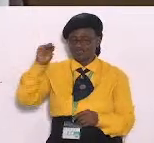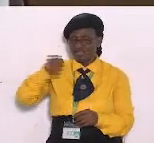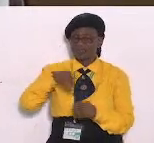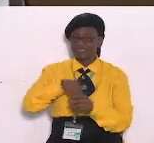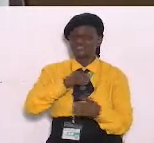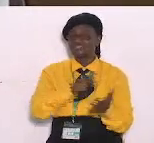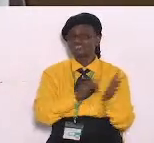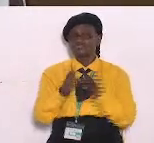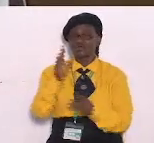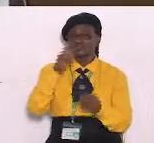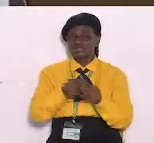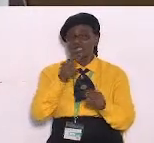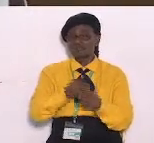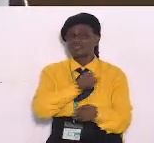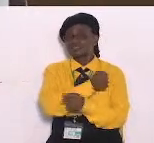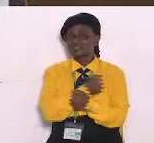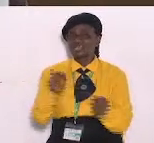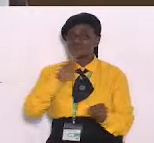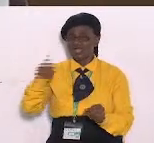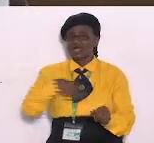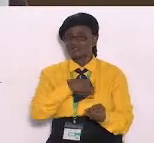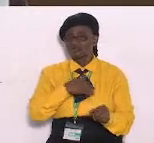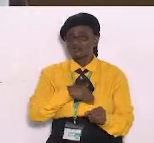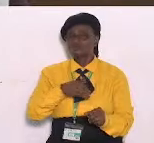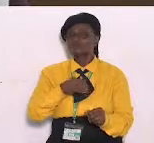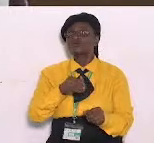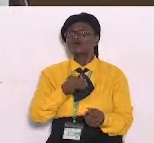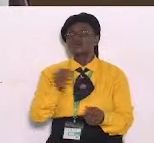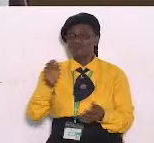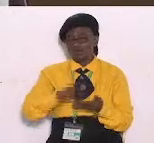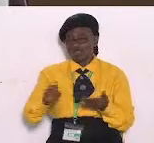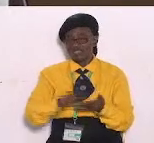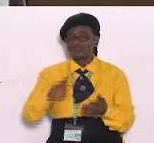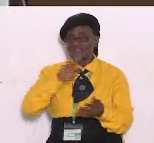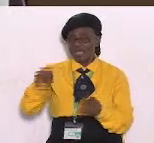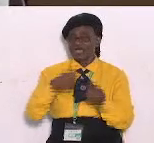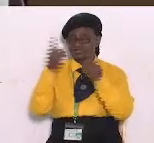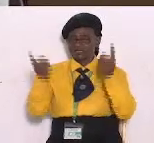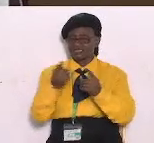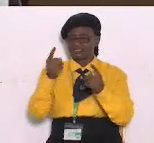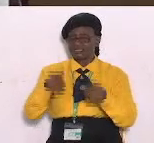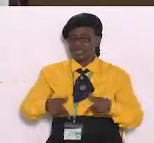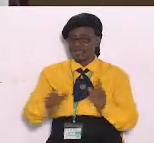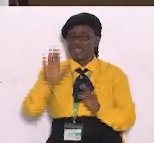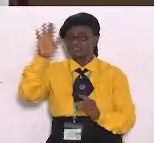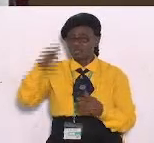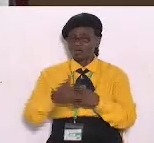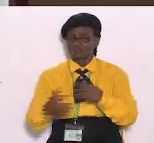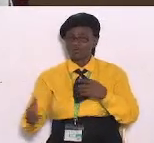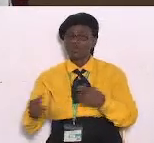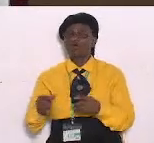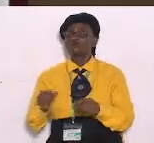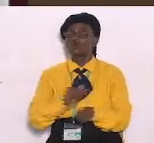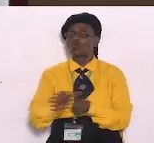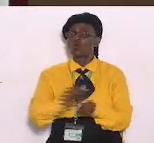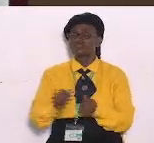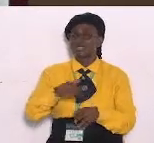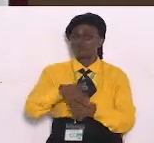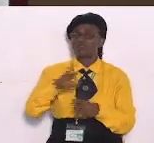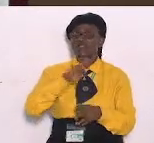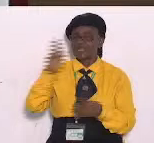de Jésus sauve leur âmes pardonneleur leurs péchés que ton sang lave